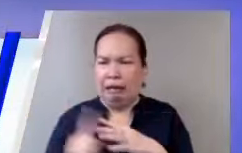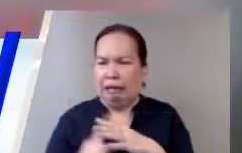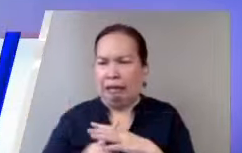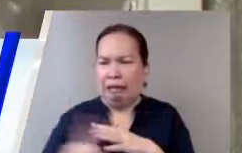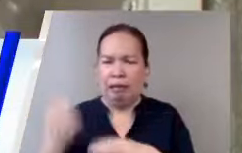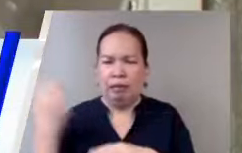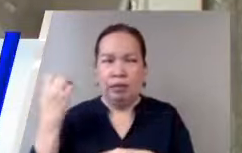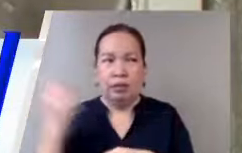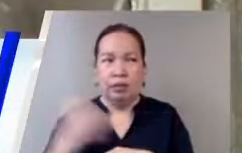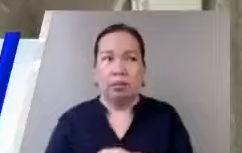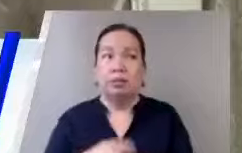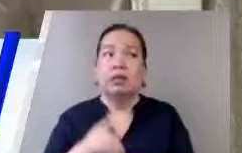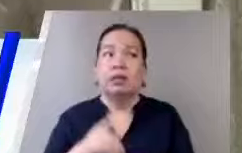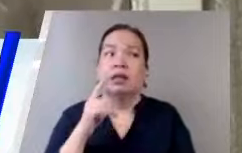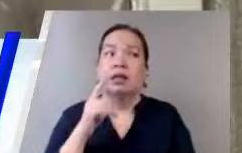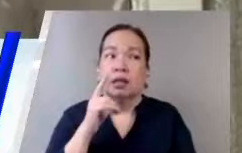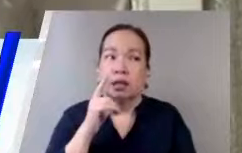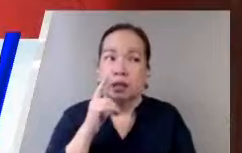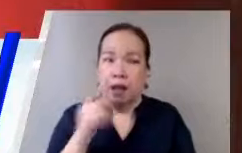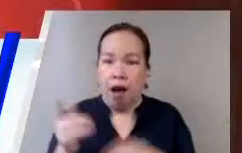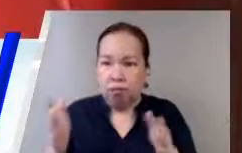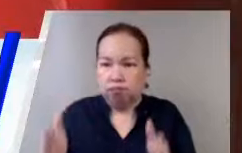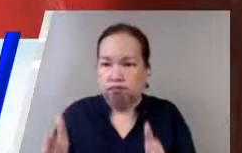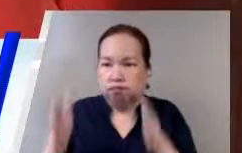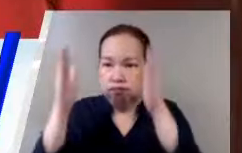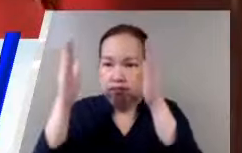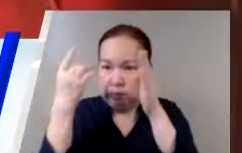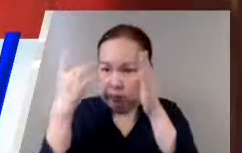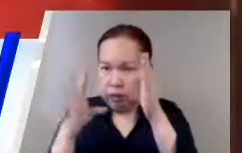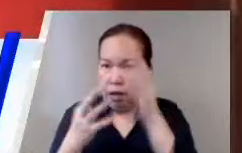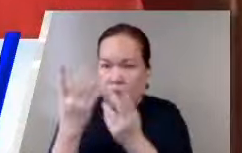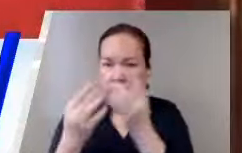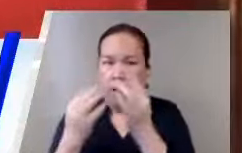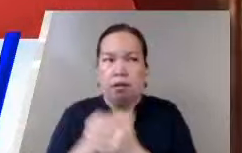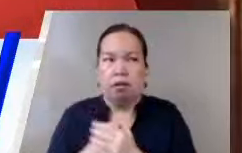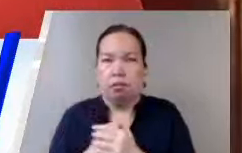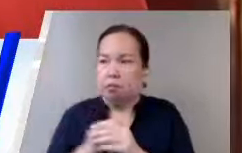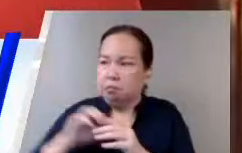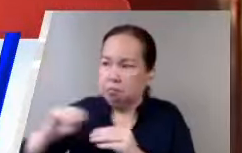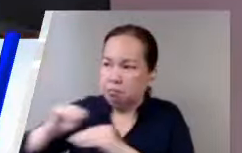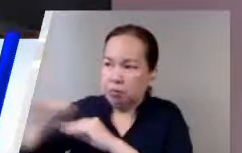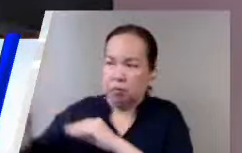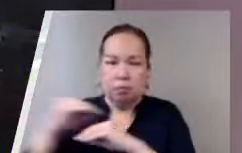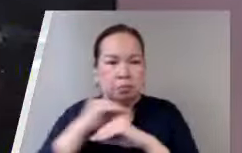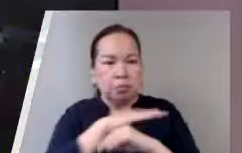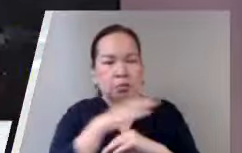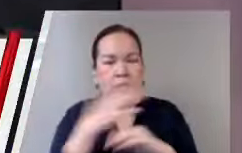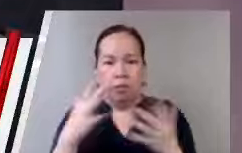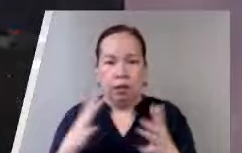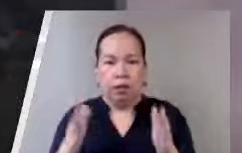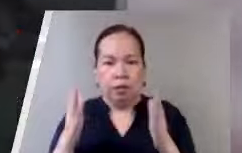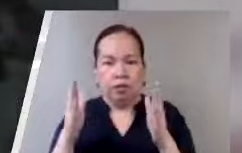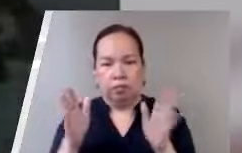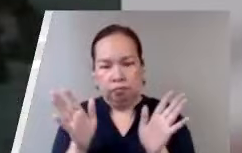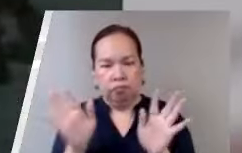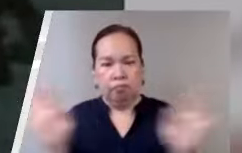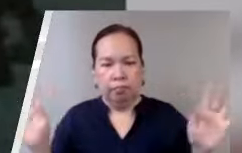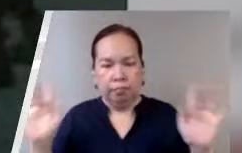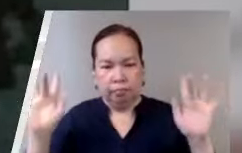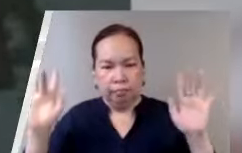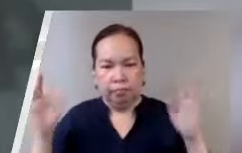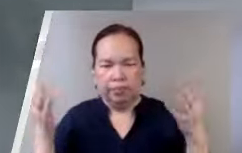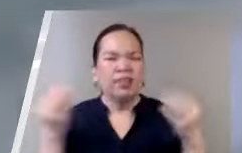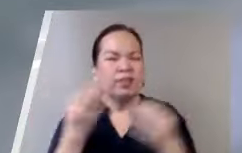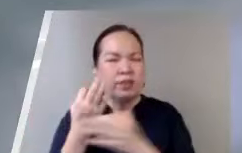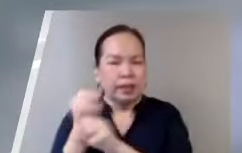naman, hindi naman nadamay yung bahay namin. Pumesto po kami sa likod po nung nasusunog na area para hindi na po siya madamay pa